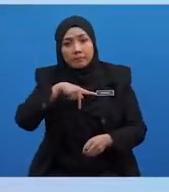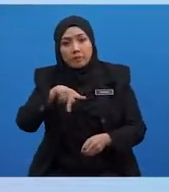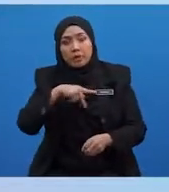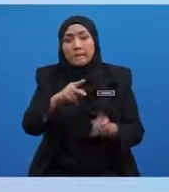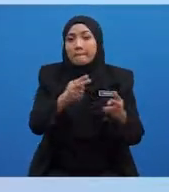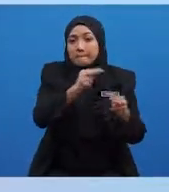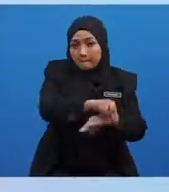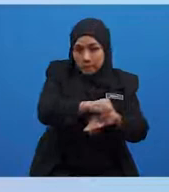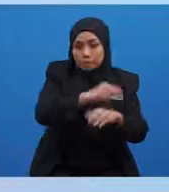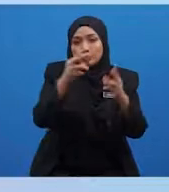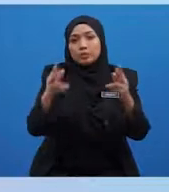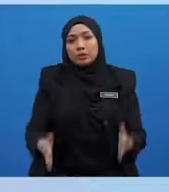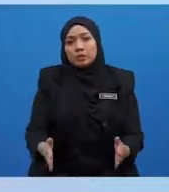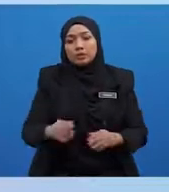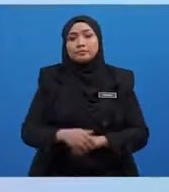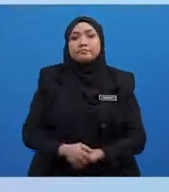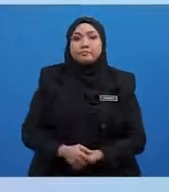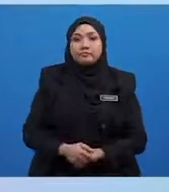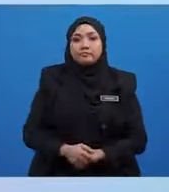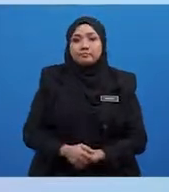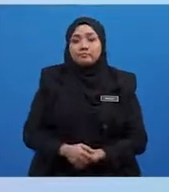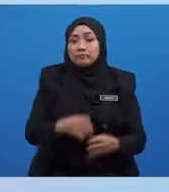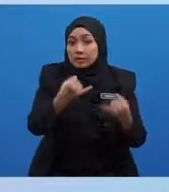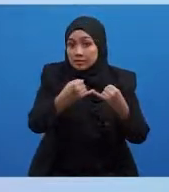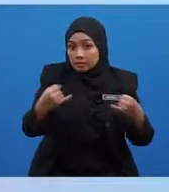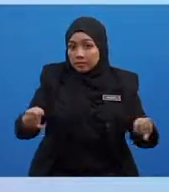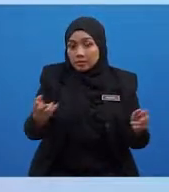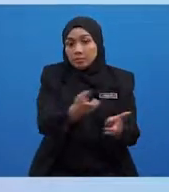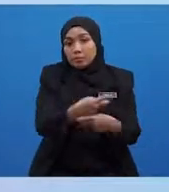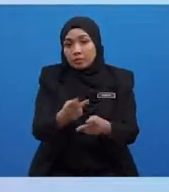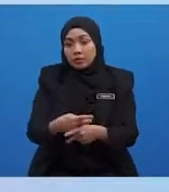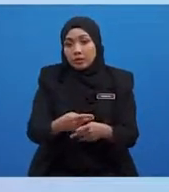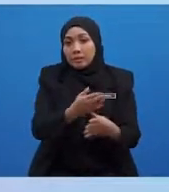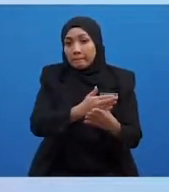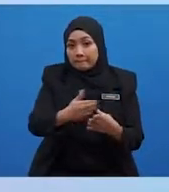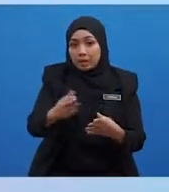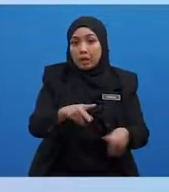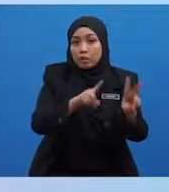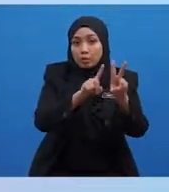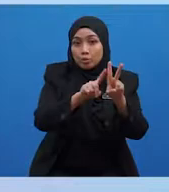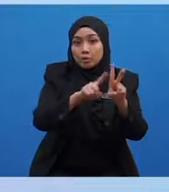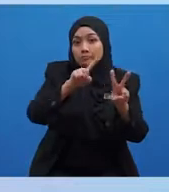Produk juga terbahagi kepada dua, iaitu produk pengguna dan produk industri.